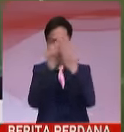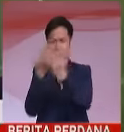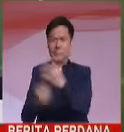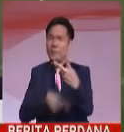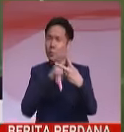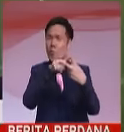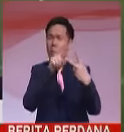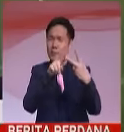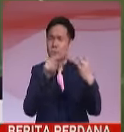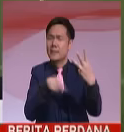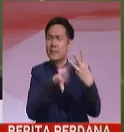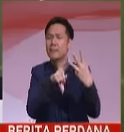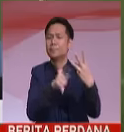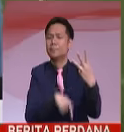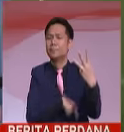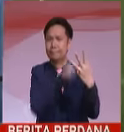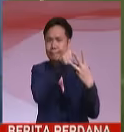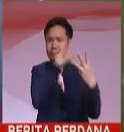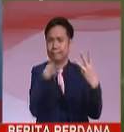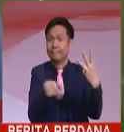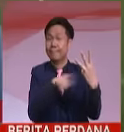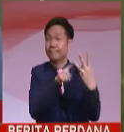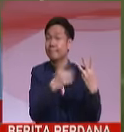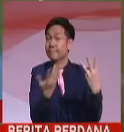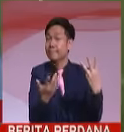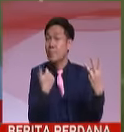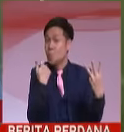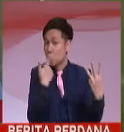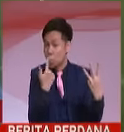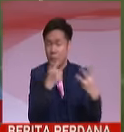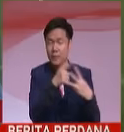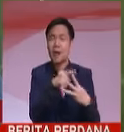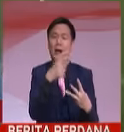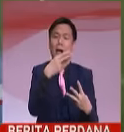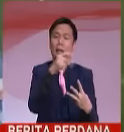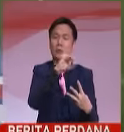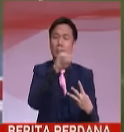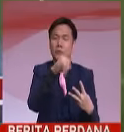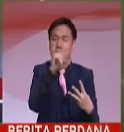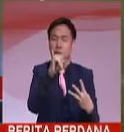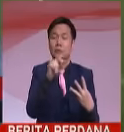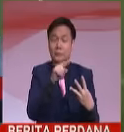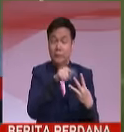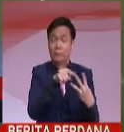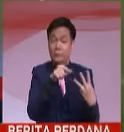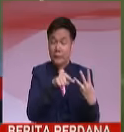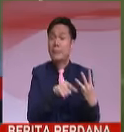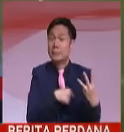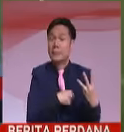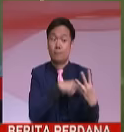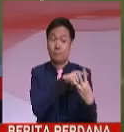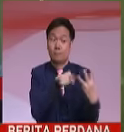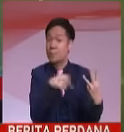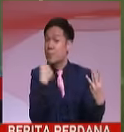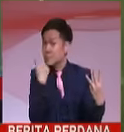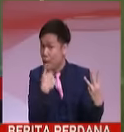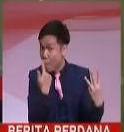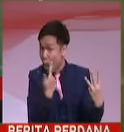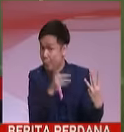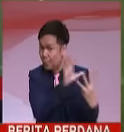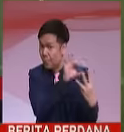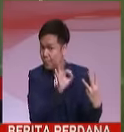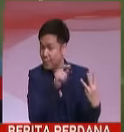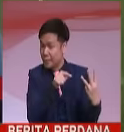gereja name contoh sesuai contohnya hajimah Mei cuma kita menunggu jawabannya pedes